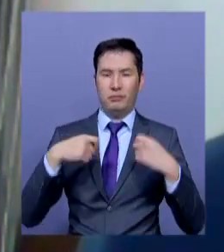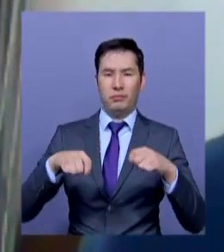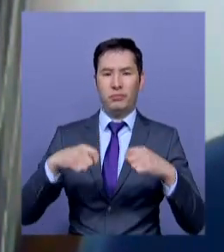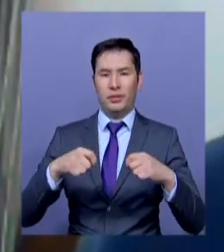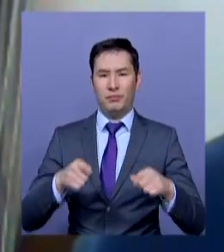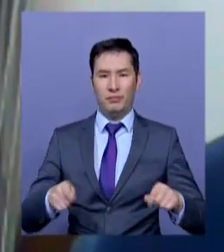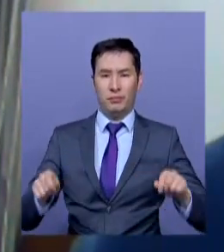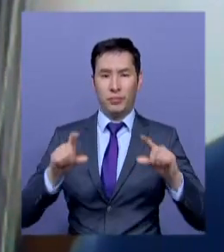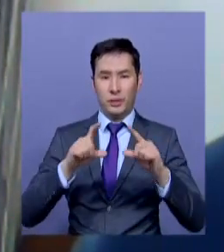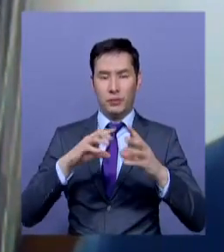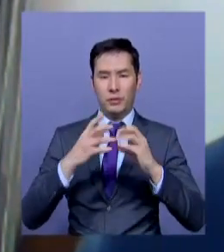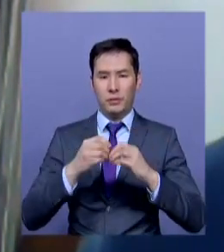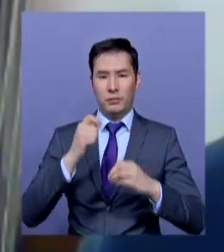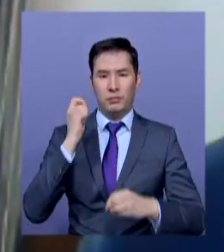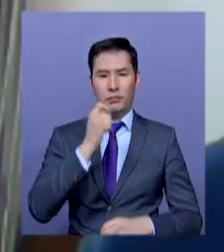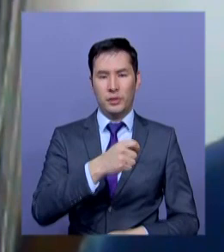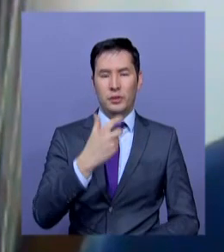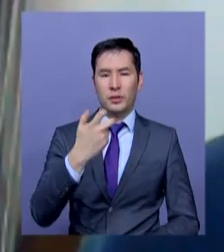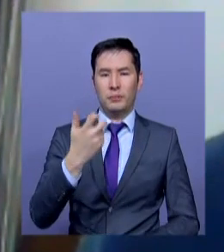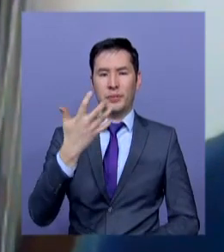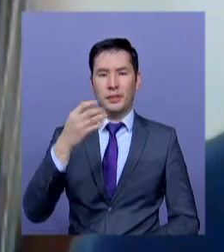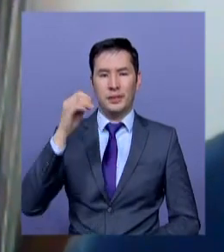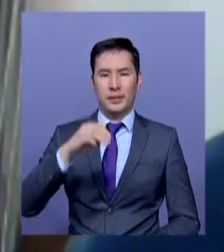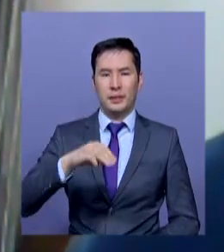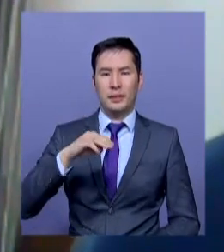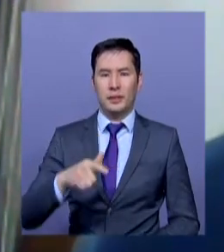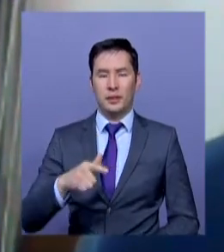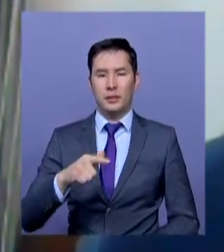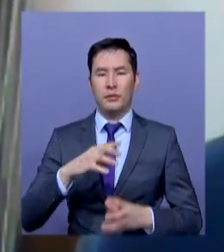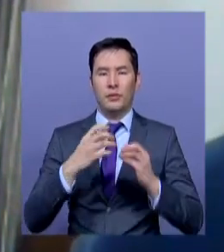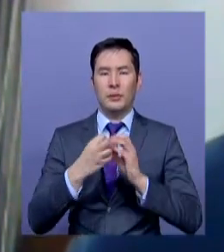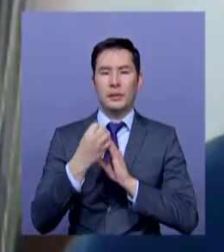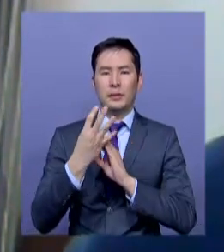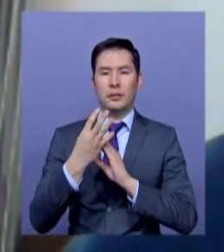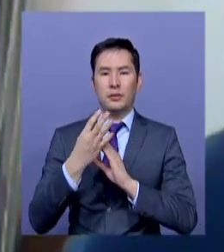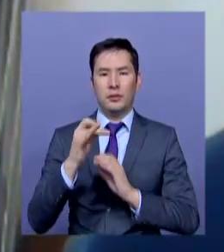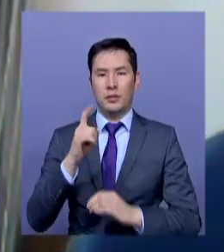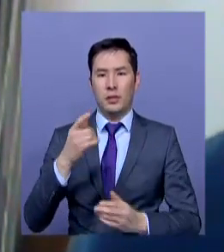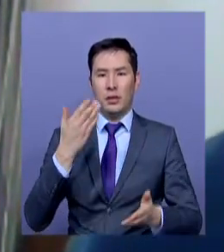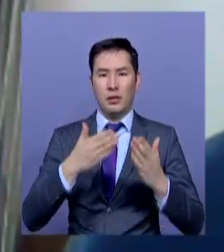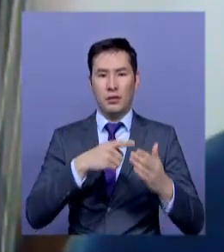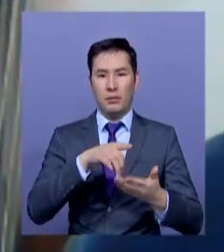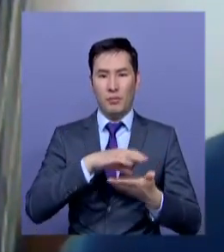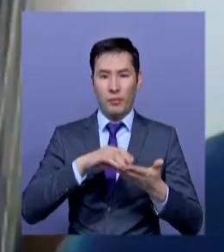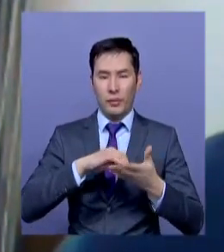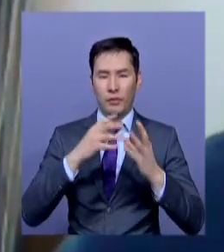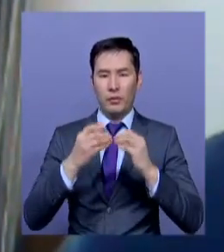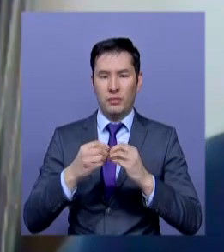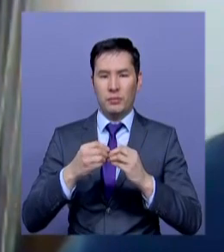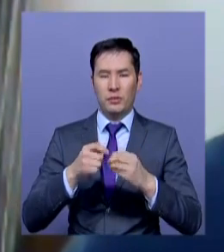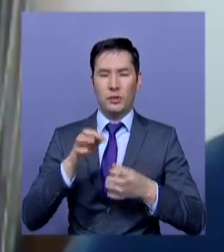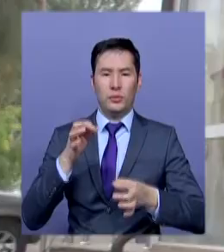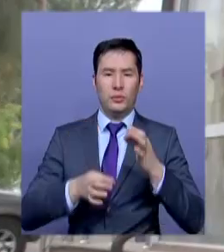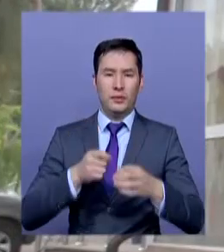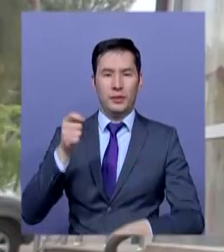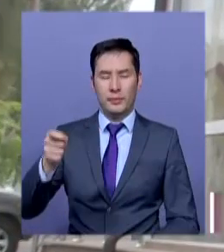қызметпен айналысқандарға 305 мың теңге көлемінде 14 айыппұл салынды. Ескертуді елемей, қайта бұзған 8 іс арнайы сотқа